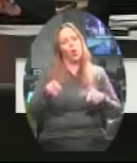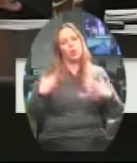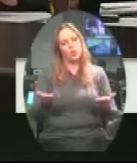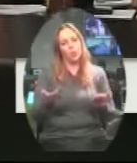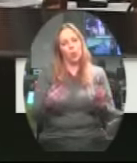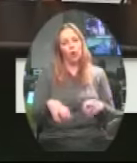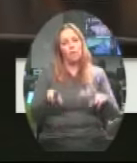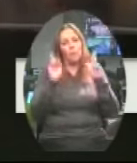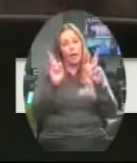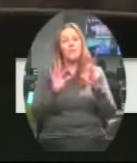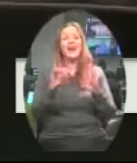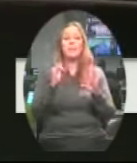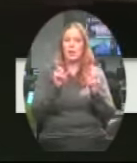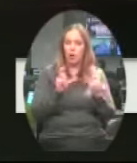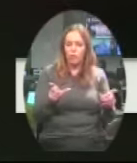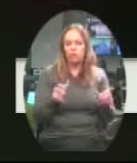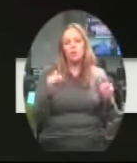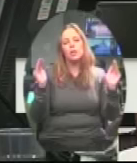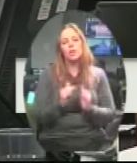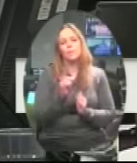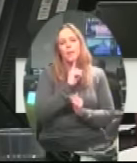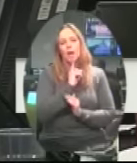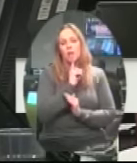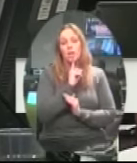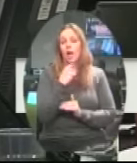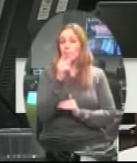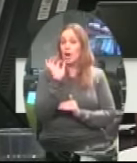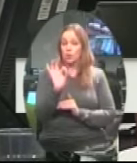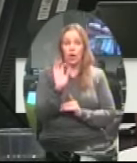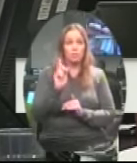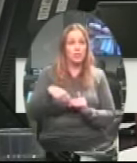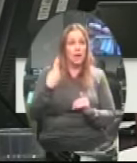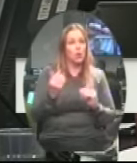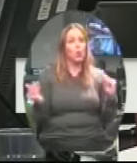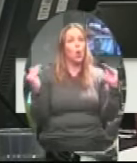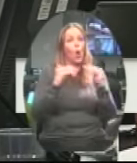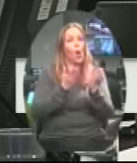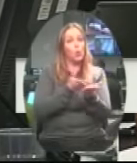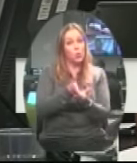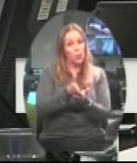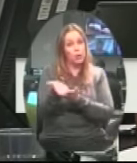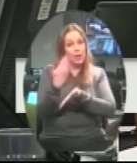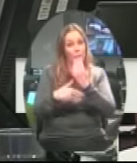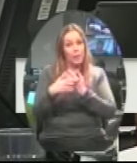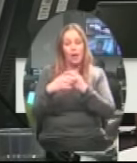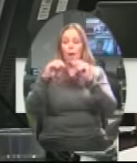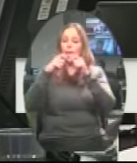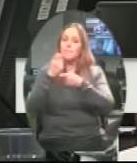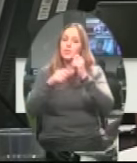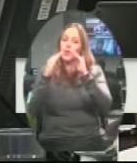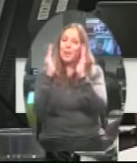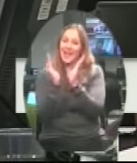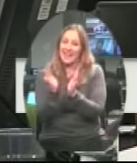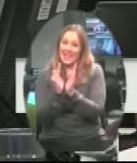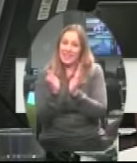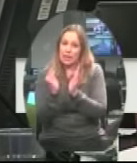לכם שהאשראי ירד. האמירה שלכם שצריכה להיות הוגנות כלפי משק בית קטן, בוודאי